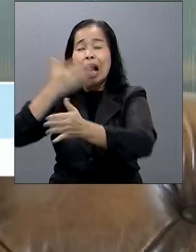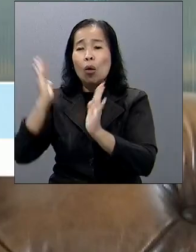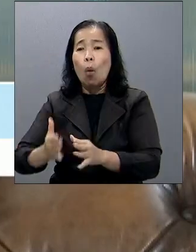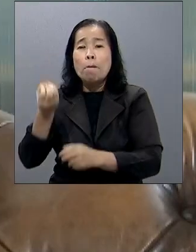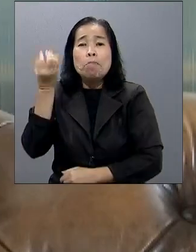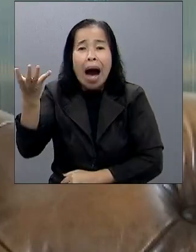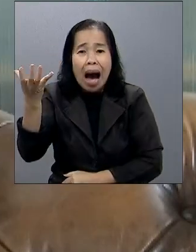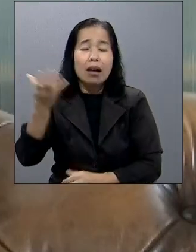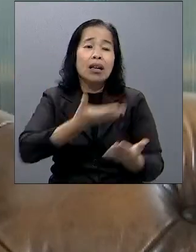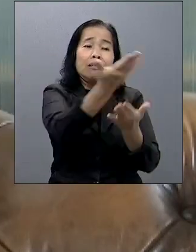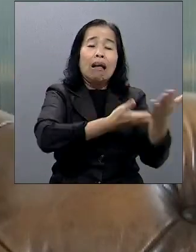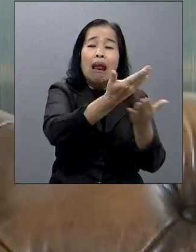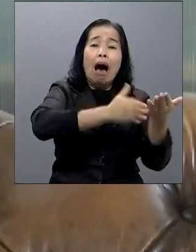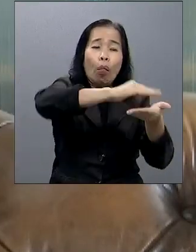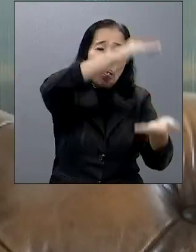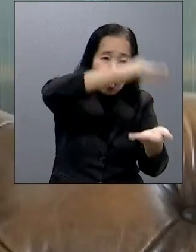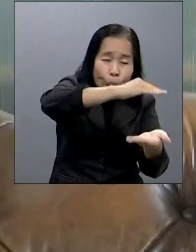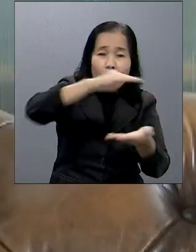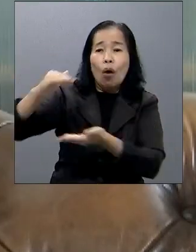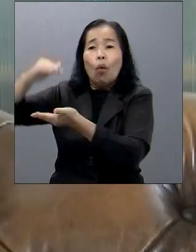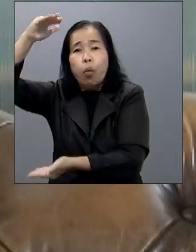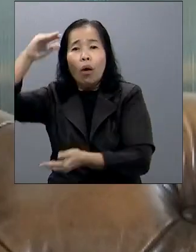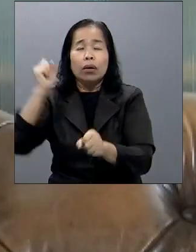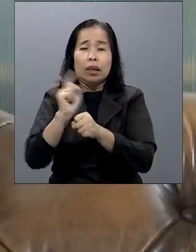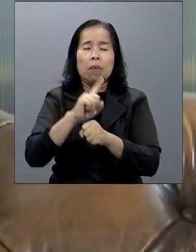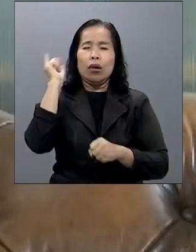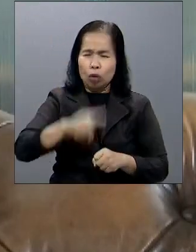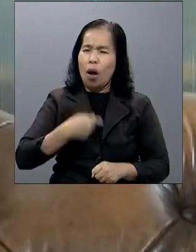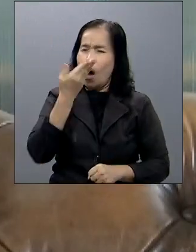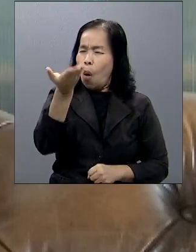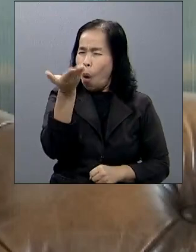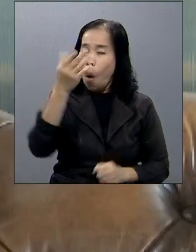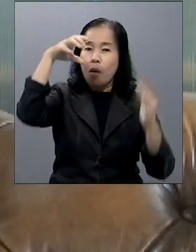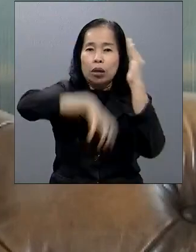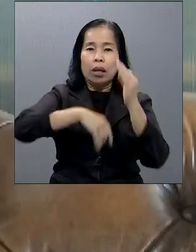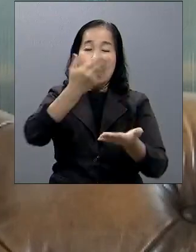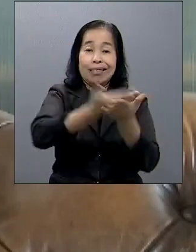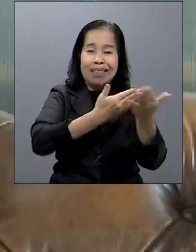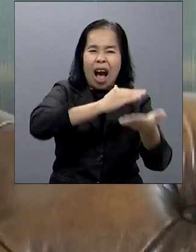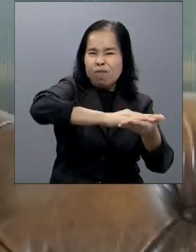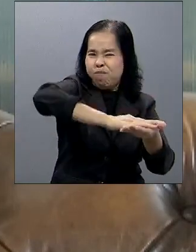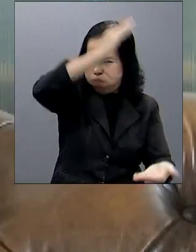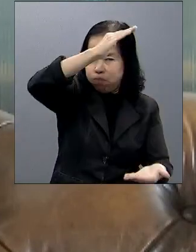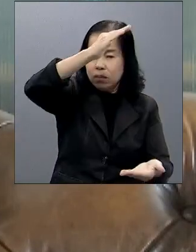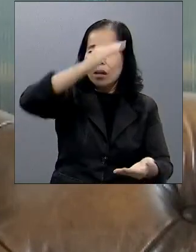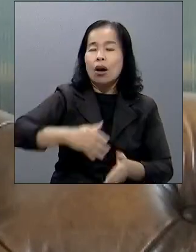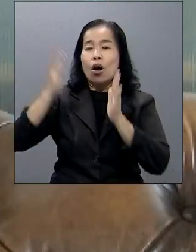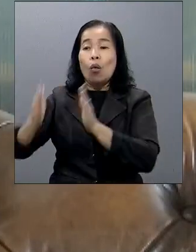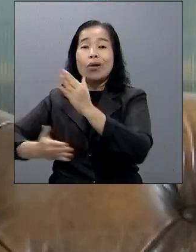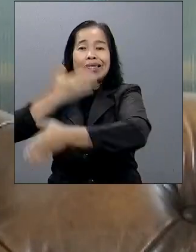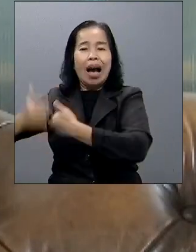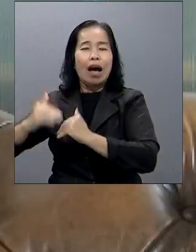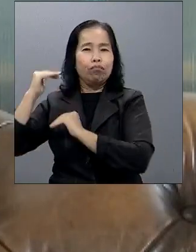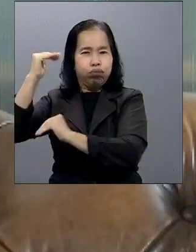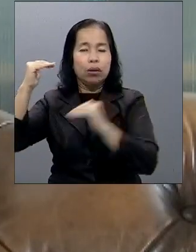ากก็เอาใหม่เพิ่มคนขายสลากโดยไม่เพิ่มจำนวนหวยแล้วก็ให้ไปกด